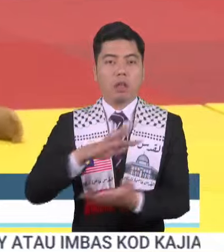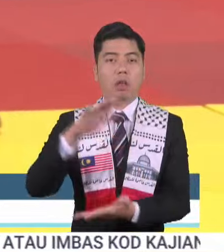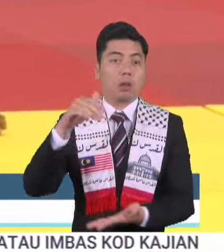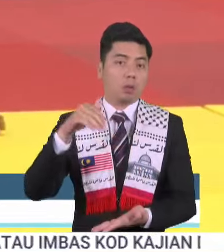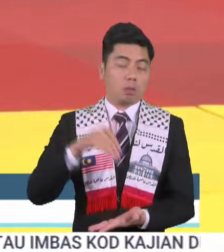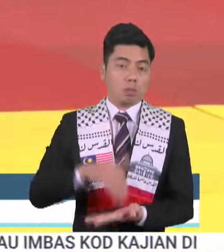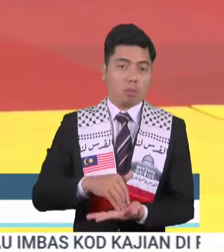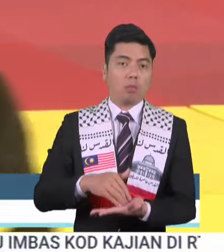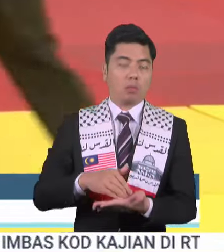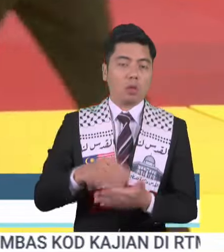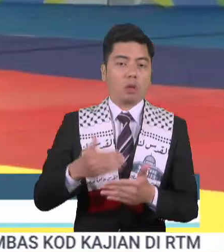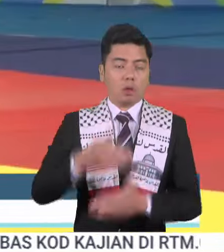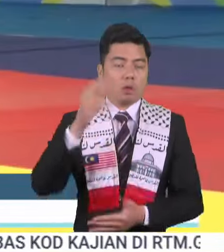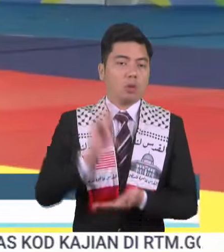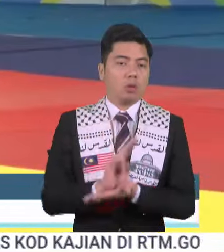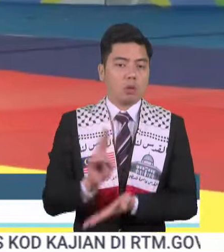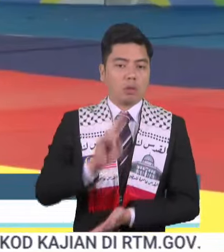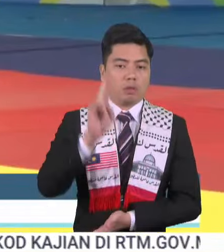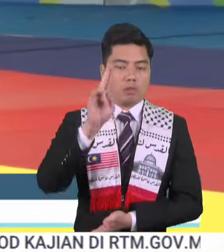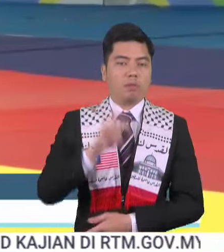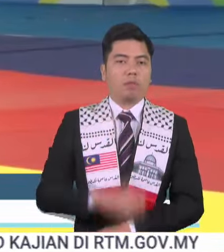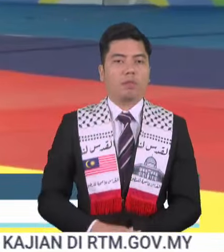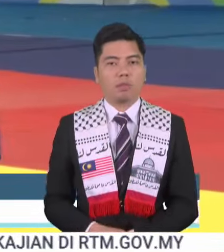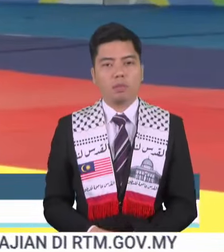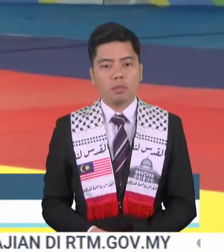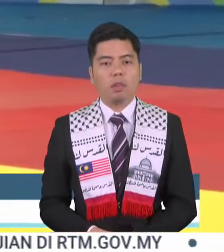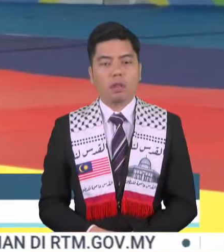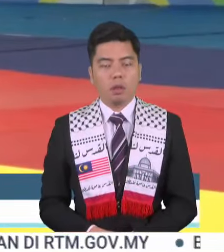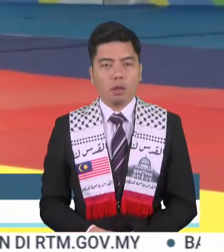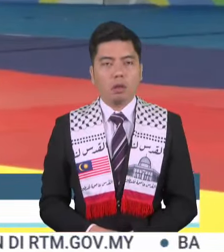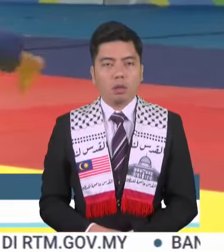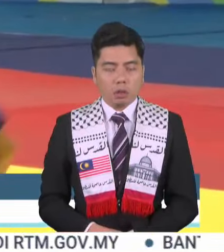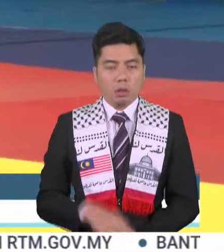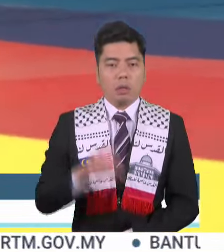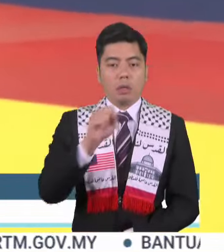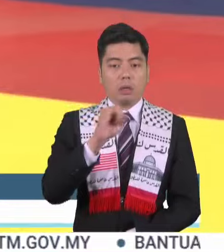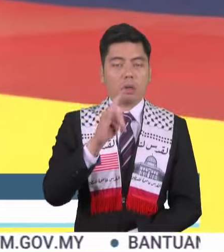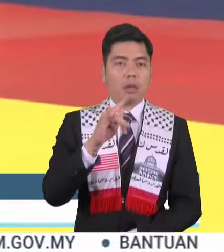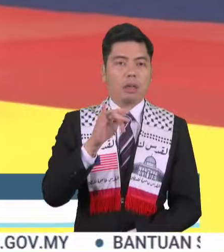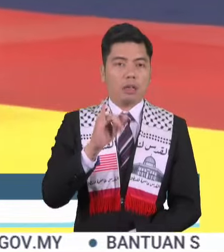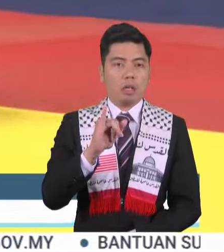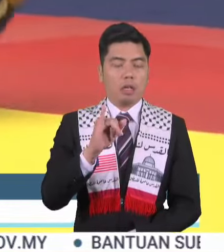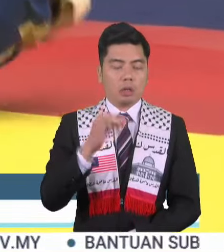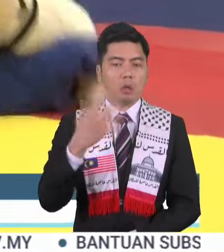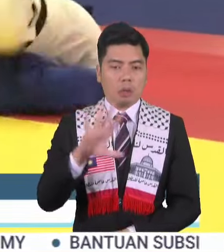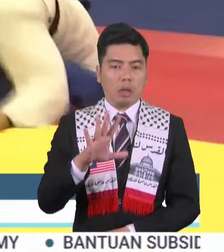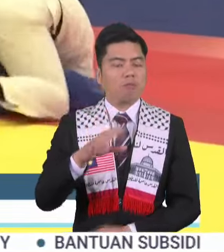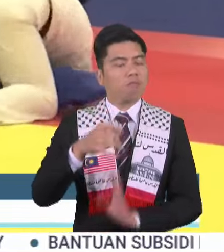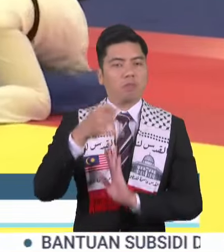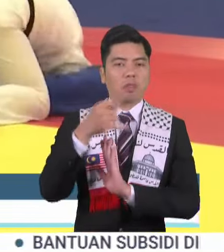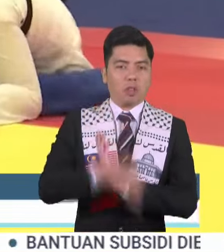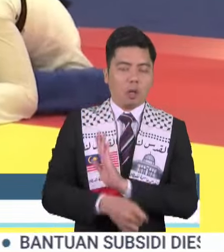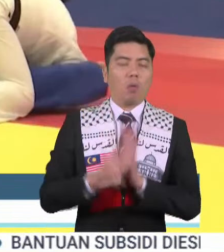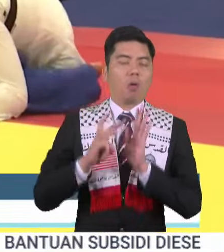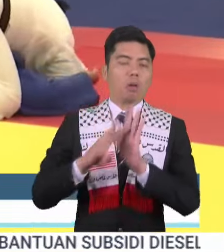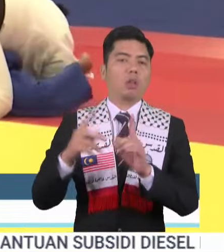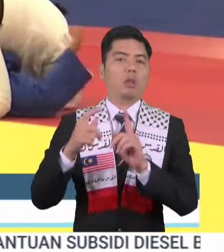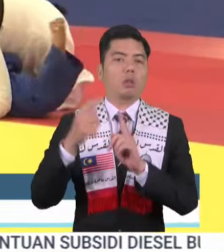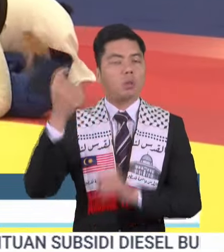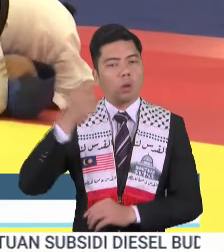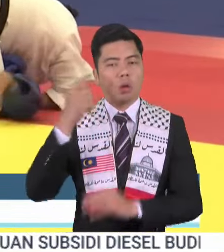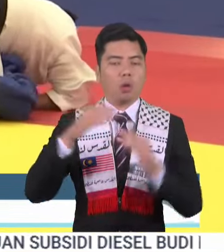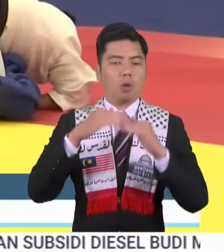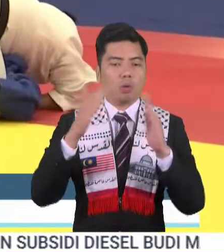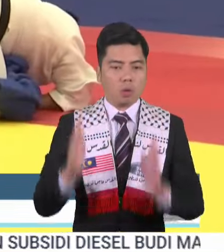Pusat Convention University Air Langga. Terdahulu, Siti Roha ditewaskan oleh seorang lagi wakil tuan rumah, Indah